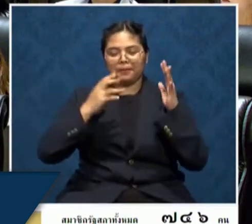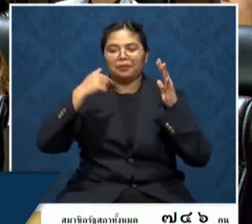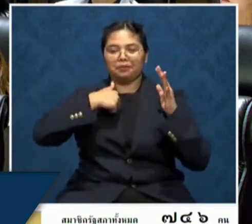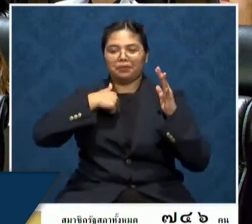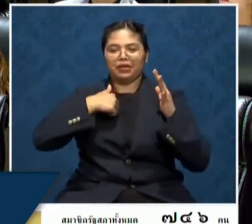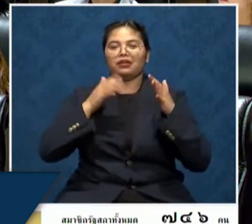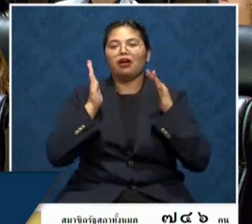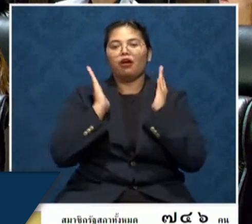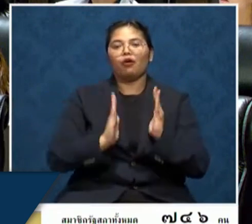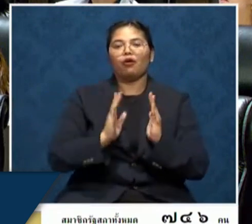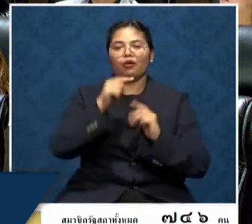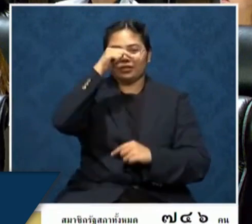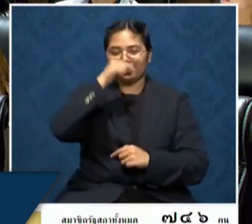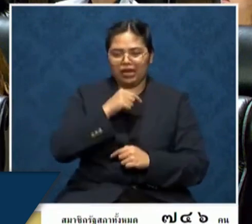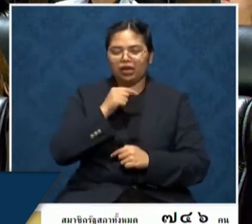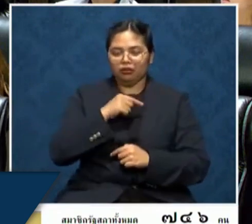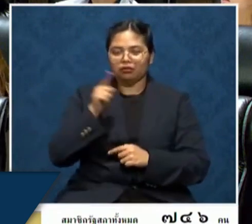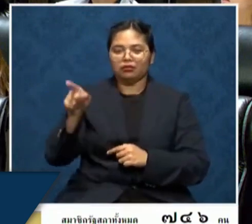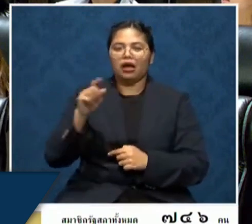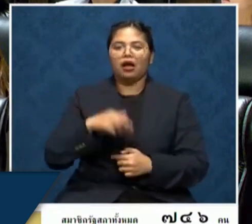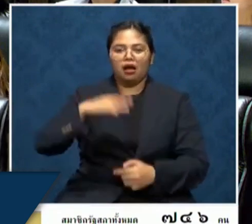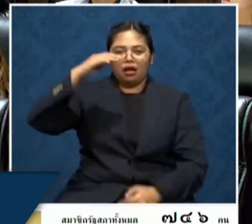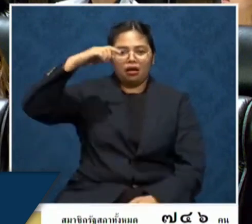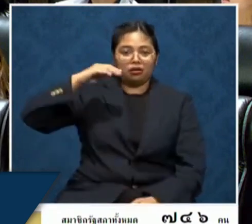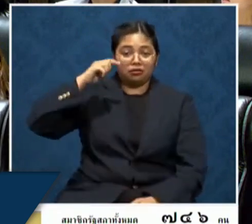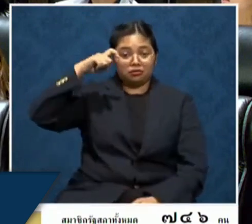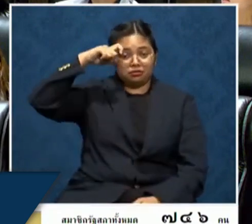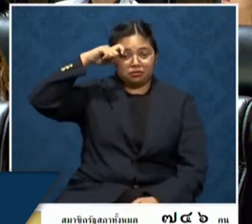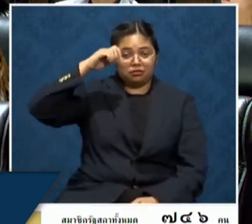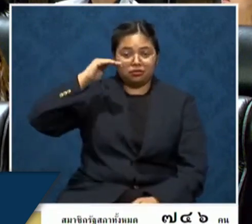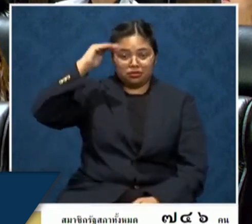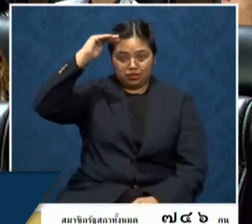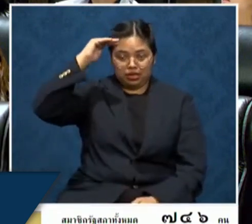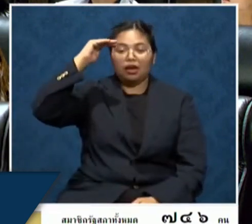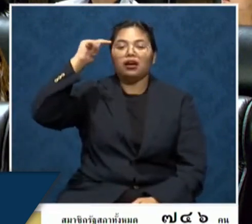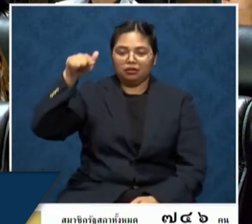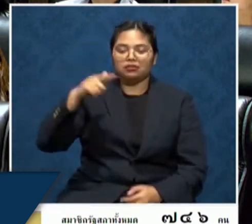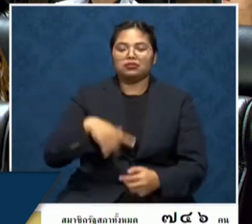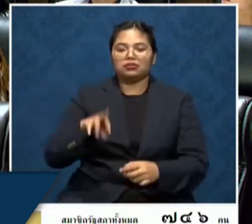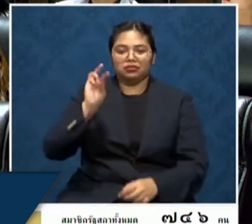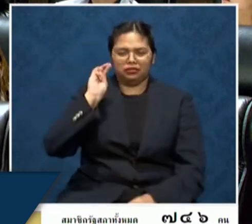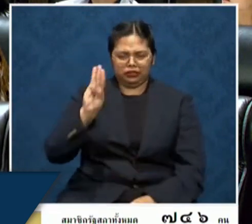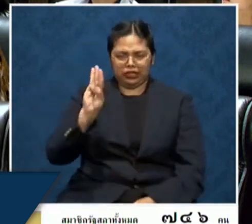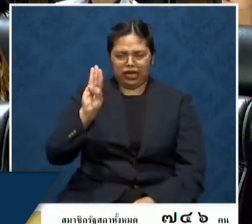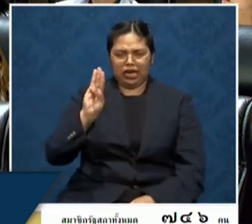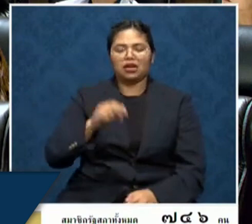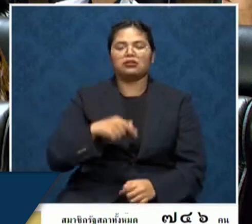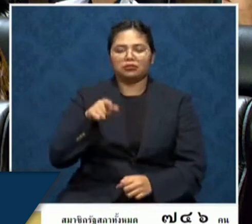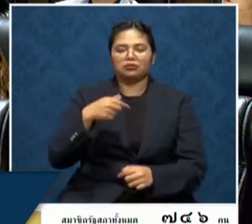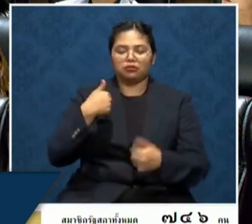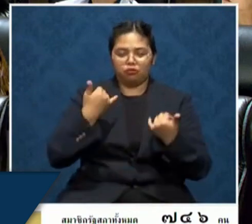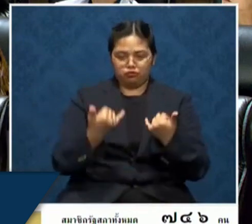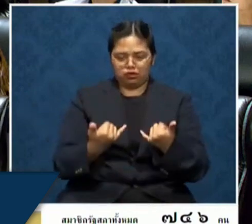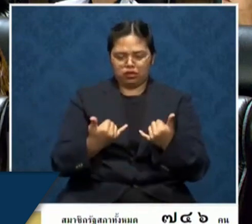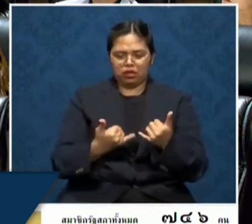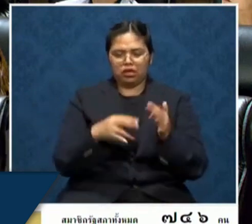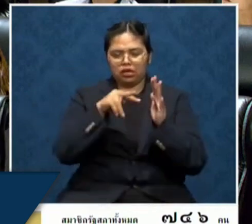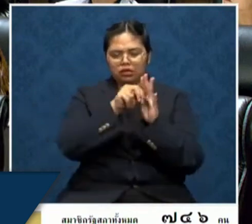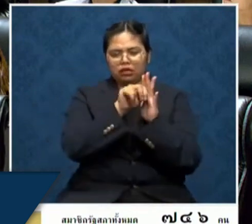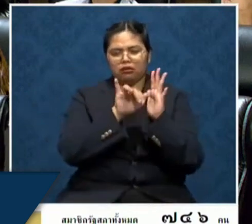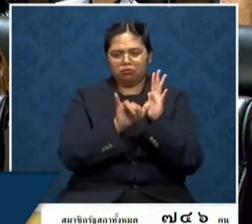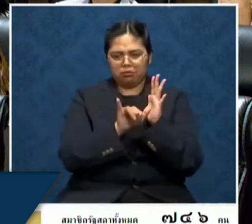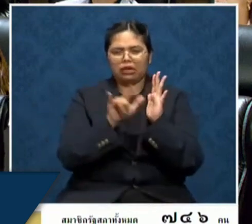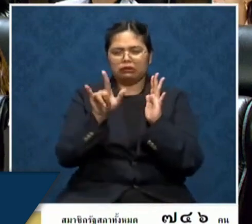กันว่าสิ่งที่ท่านเคยสัญญาไว้จะปรากฏในการแถลงนโยบายวันนี้น่าเสียดายหลายคำสัญ